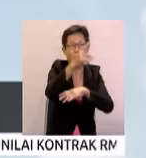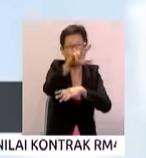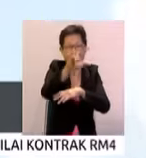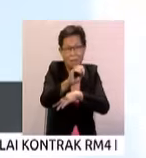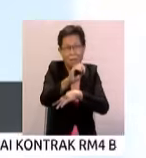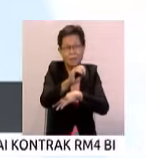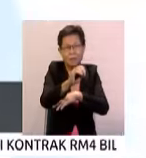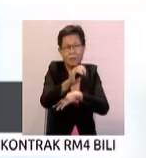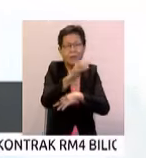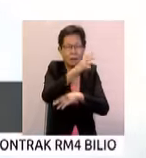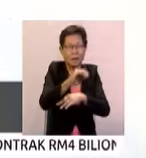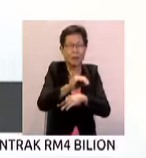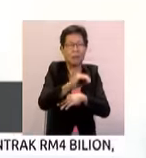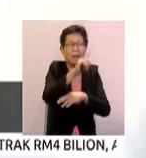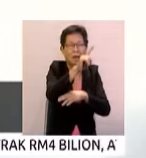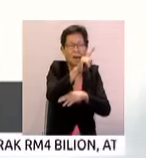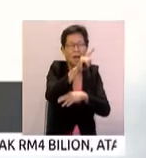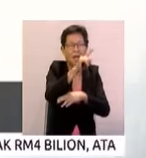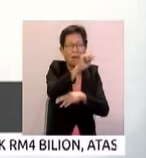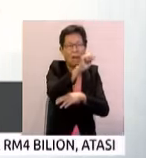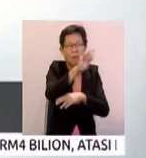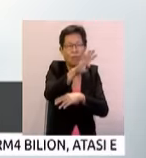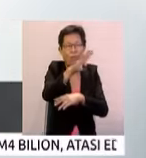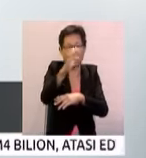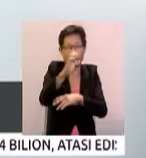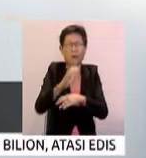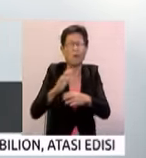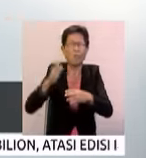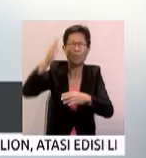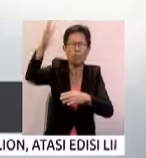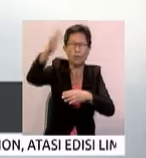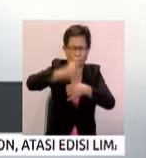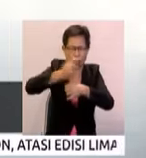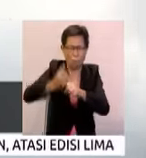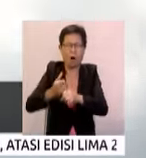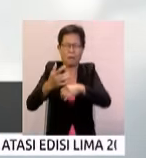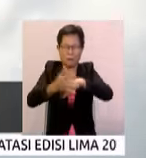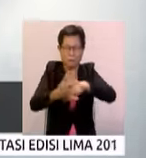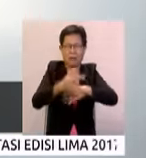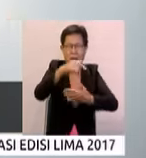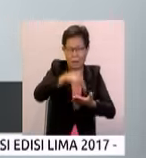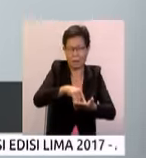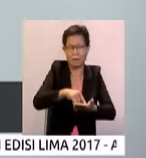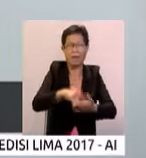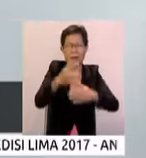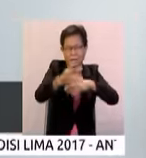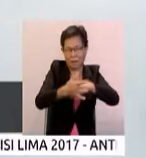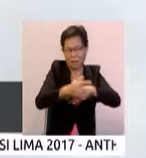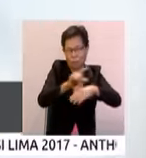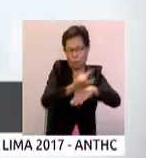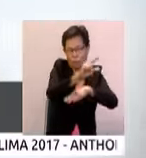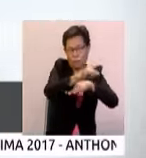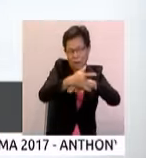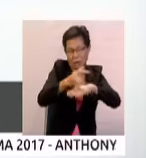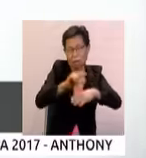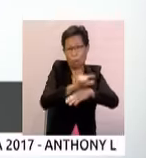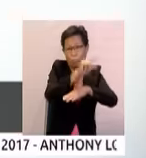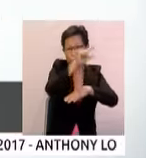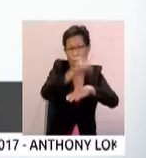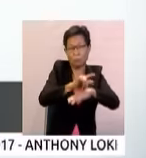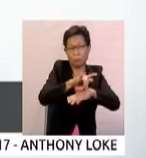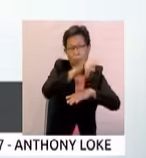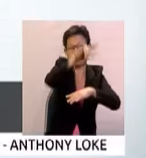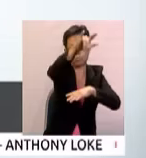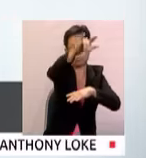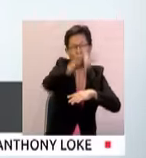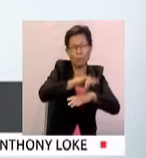C-130 ialah dan juga pesawat A400M, which is in future kita akan develop this tactical capability. Penerbangan taktikal ini menggunakan iaitu pesawat